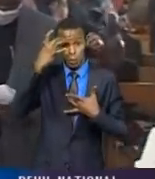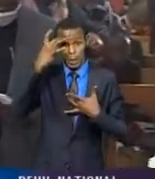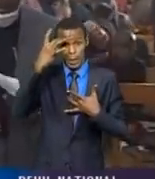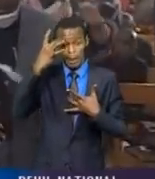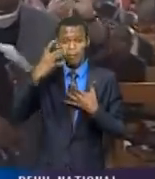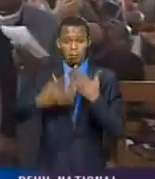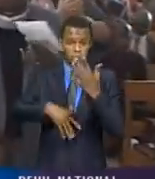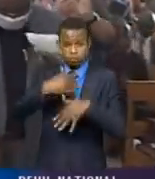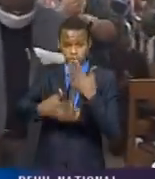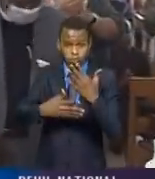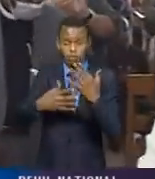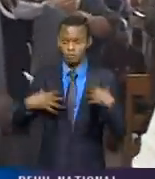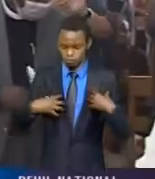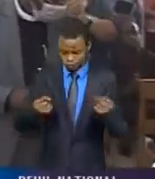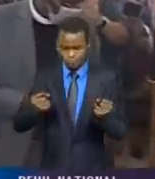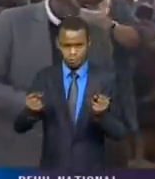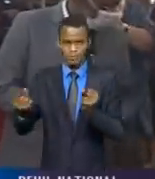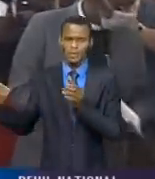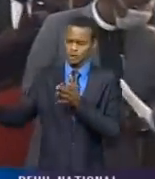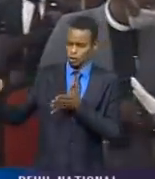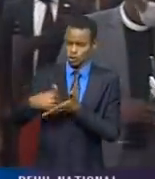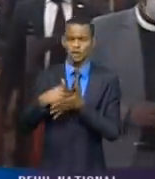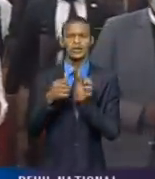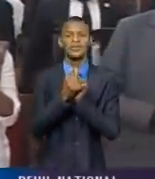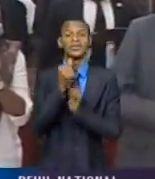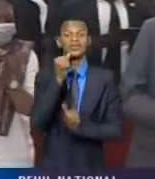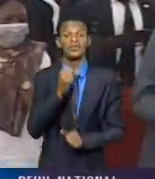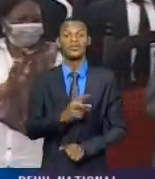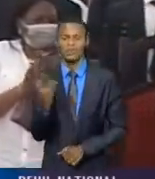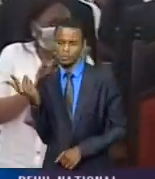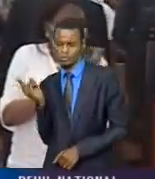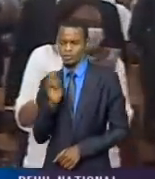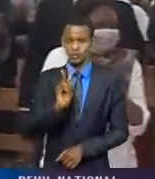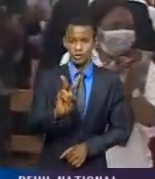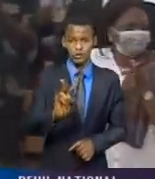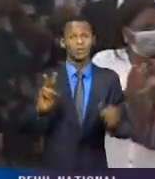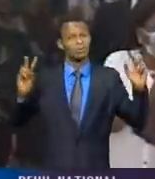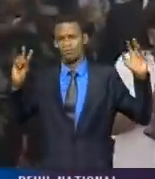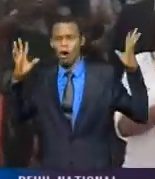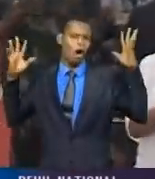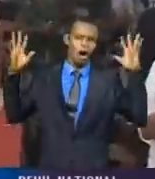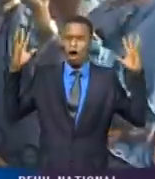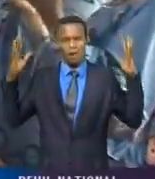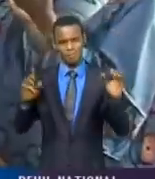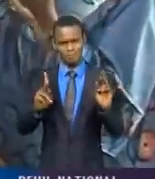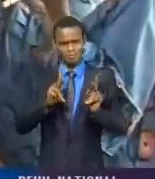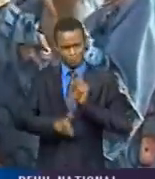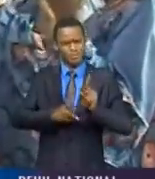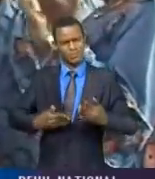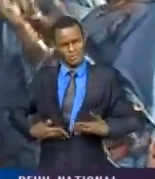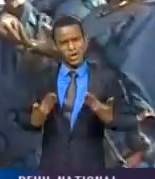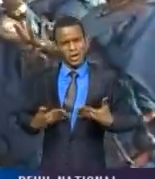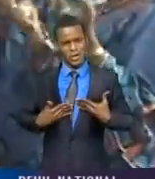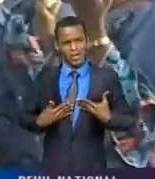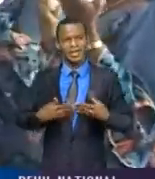accompagné de son épouse a bénéficié d'un accueil digne des enfants du occasionnant un culte d'accueil organisée pour rendre